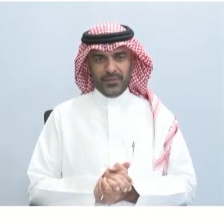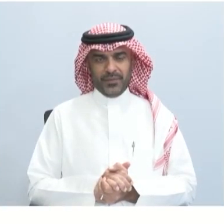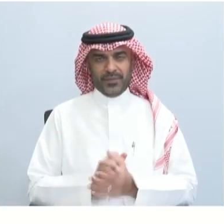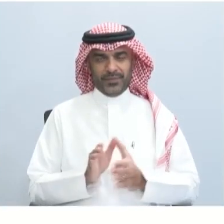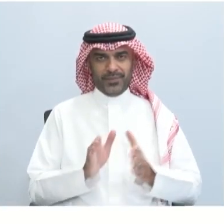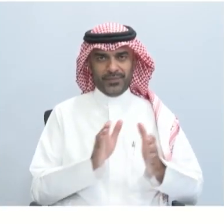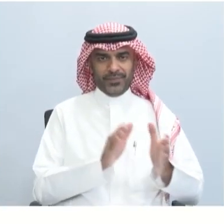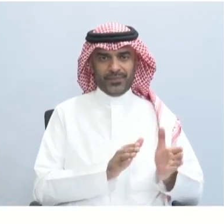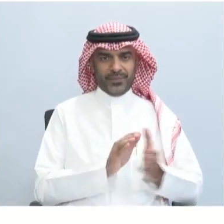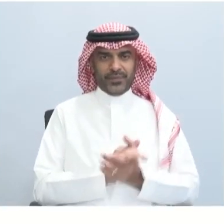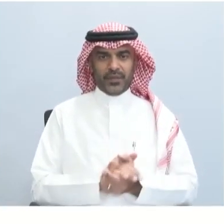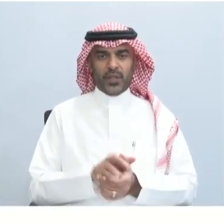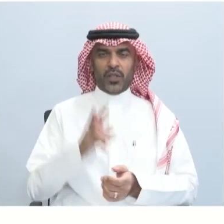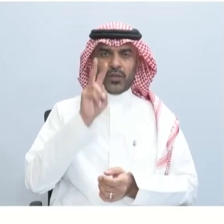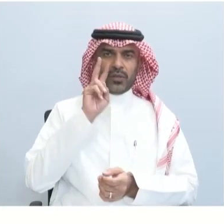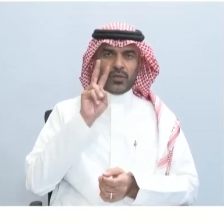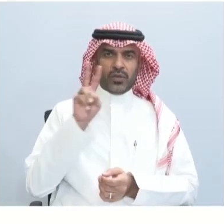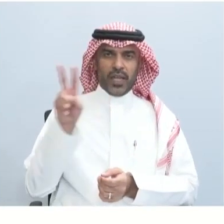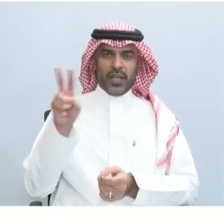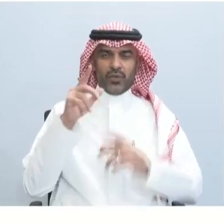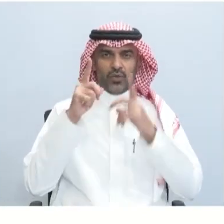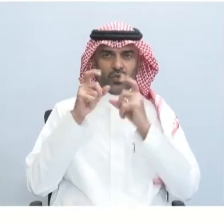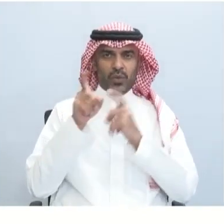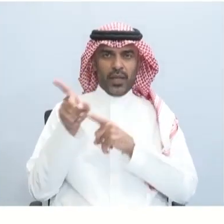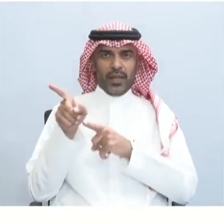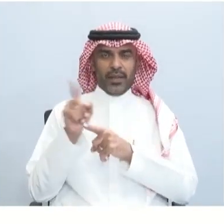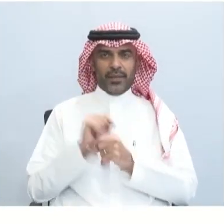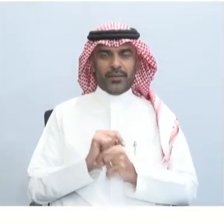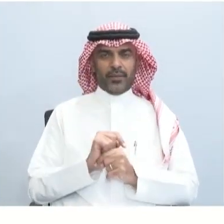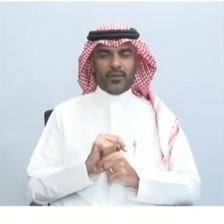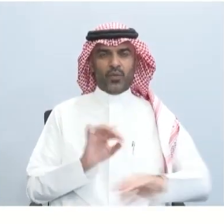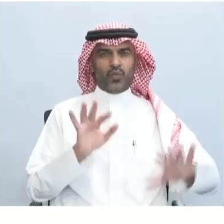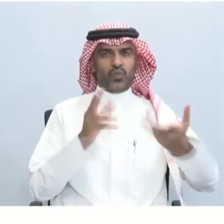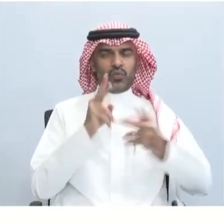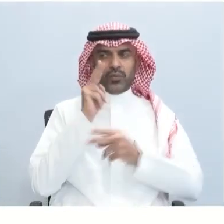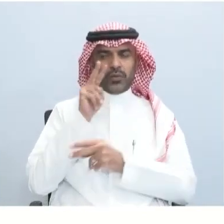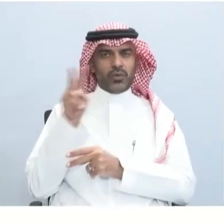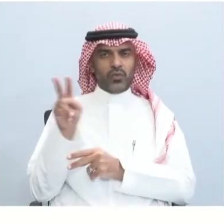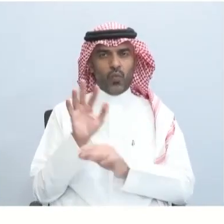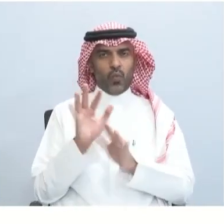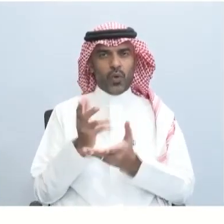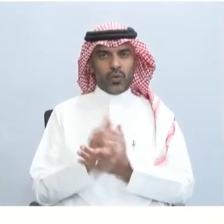ابنائي وبناتي نشاهد سويا هذه الصوره ماذا تشاهدون